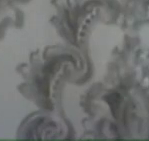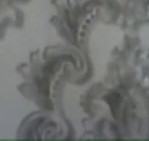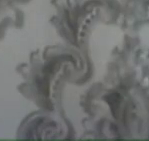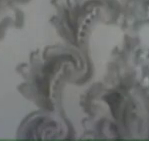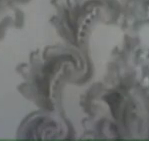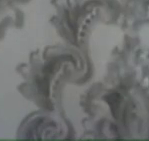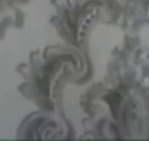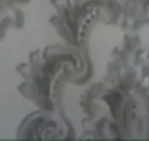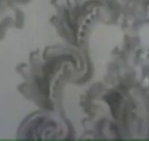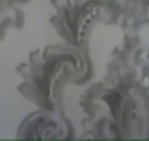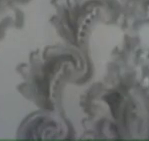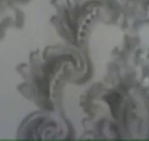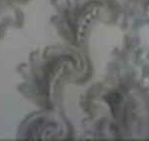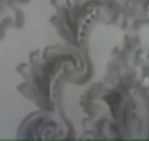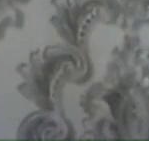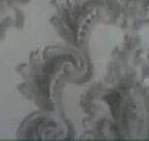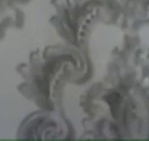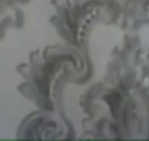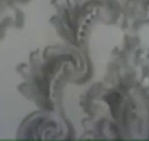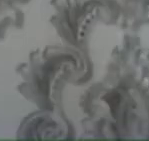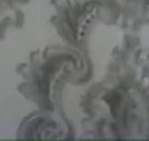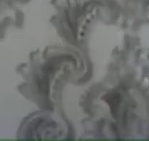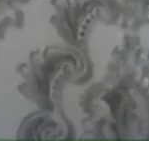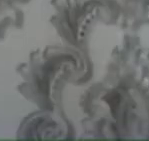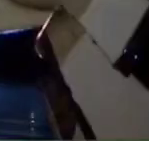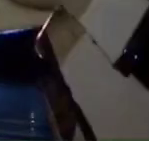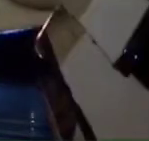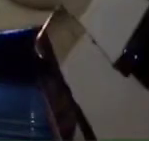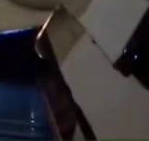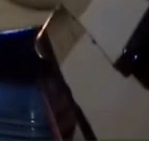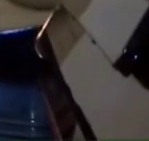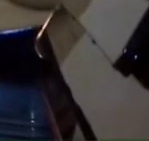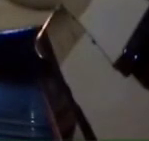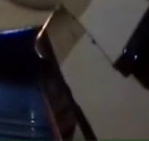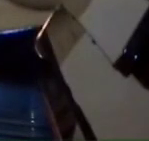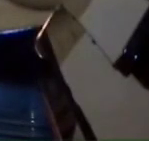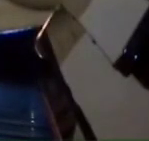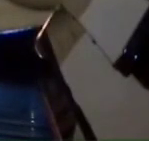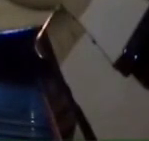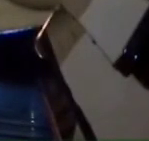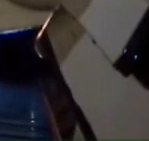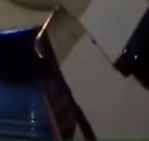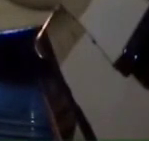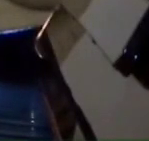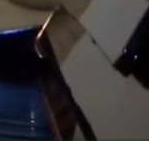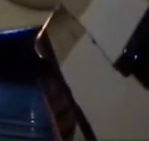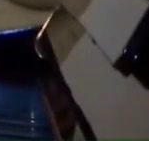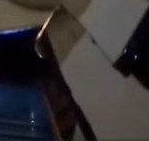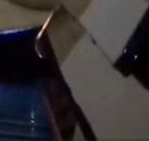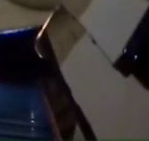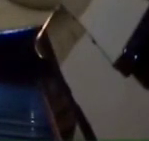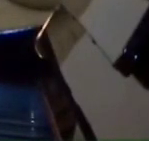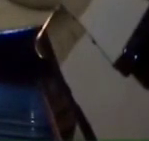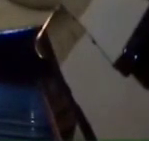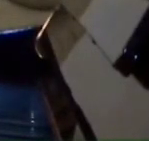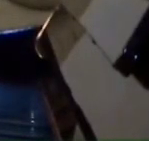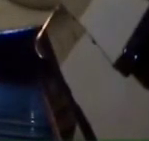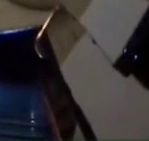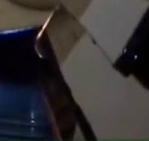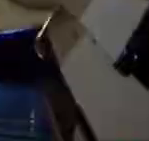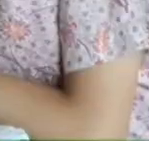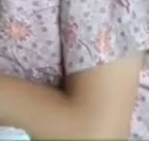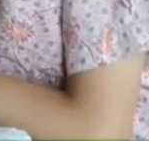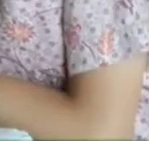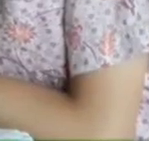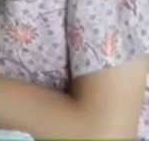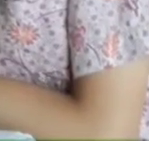mendapatkan gaji secara rutin di awal bulannya. Saya yakin mereka akan berterima kasih sekali menerima bantuan